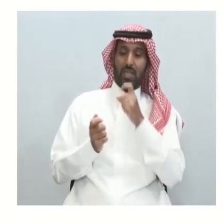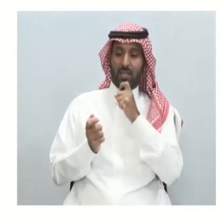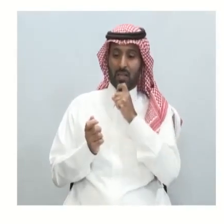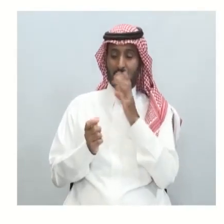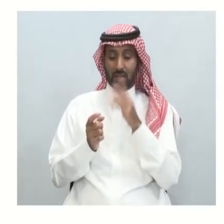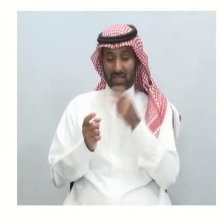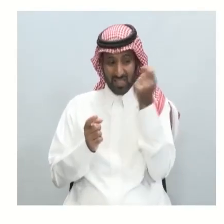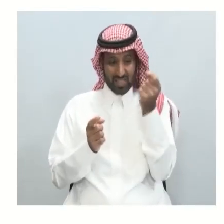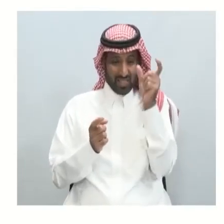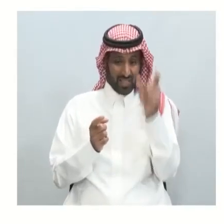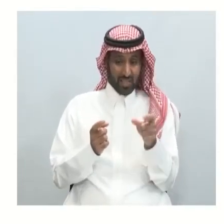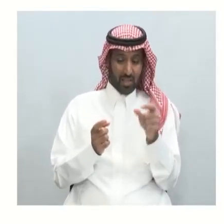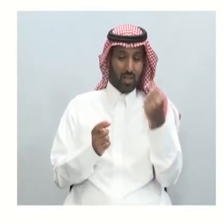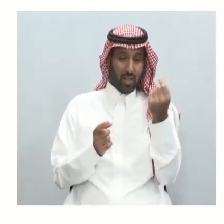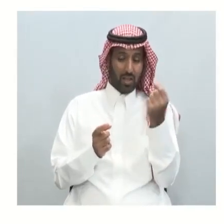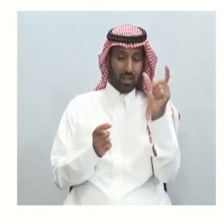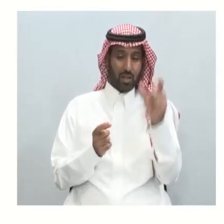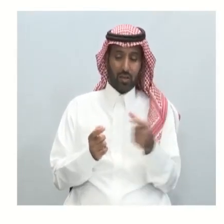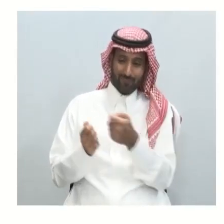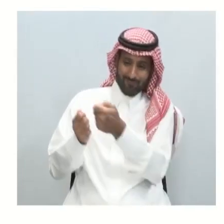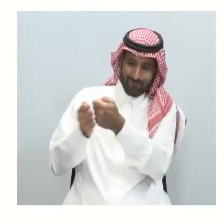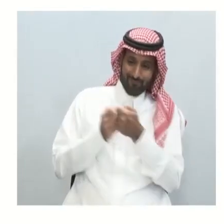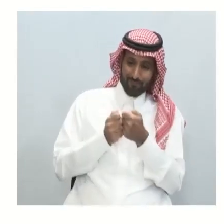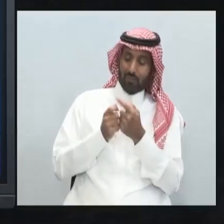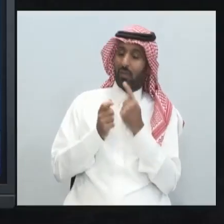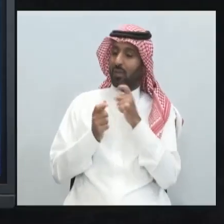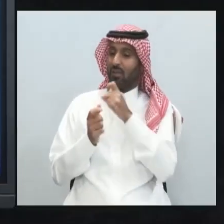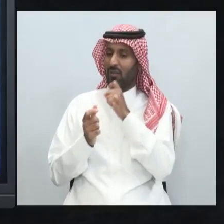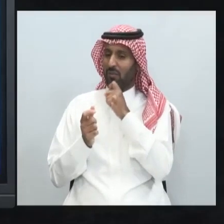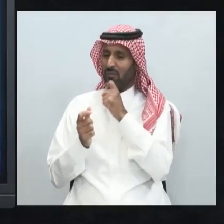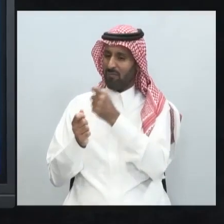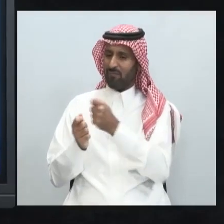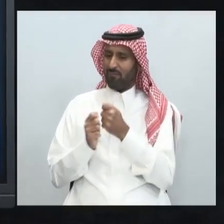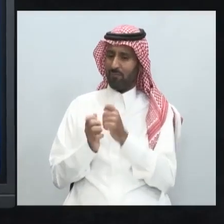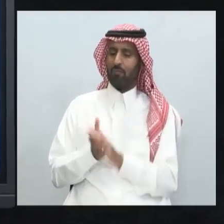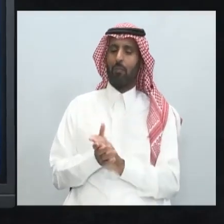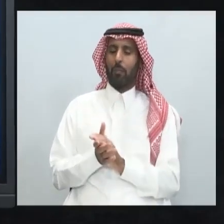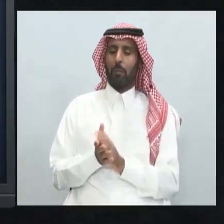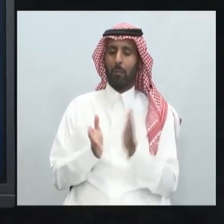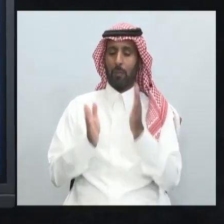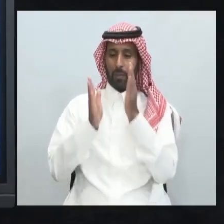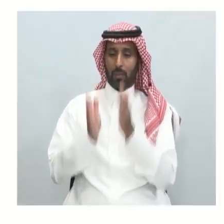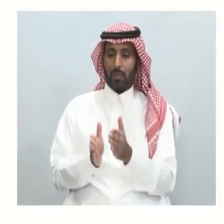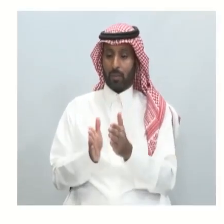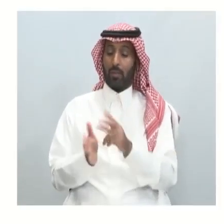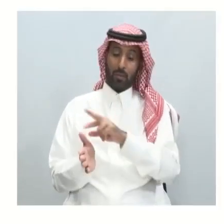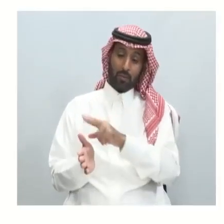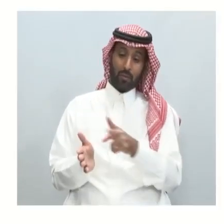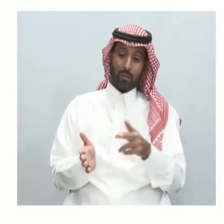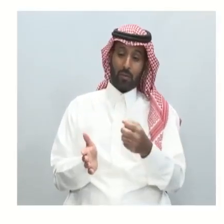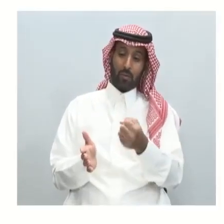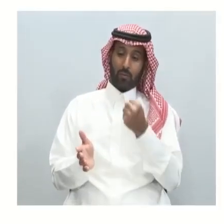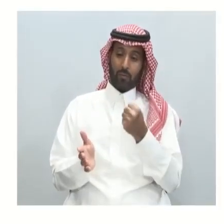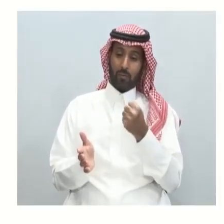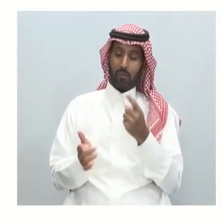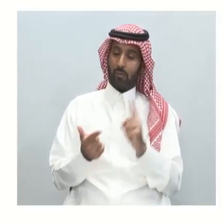بين الجزيئات لاحظ بين الجزيئات فهي قوه جذب ضعيفه تختلف هذه القوه